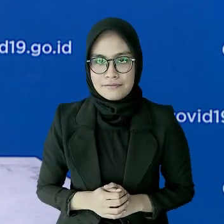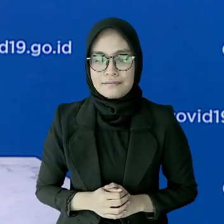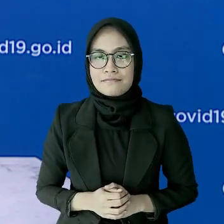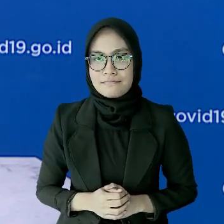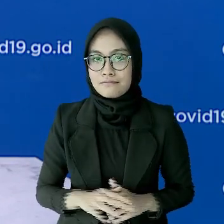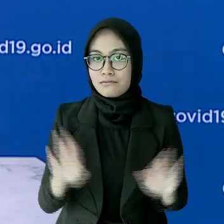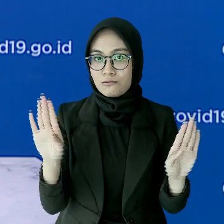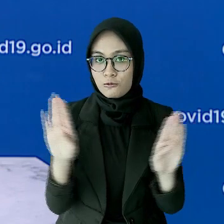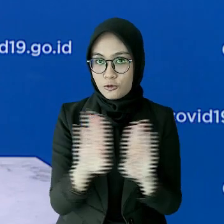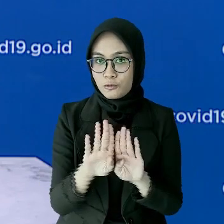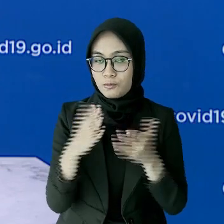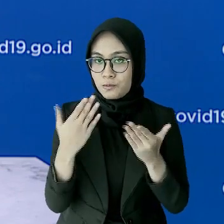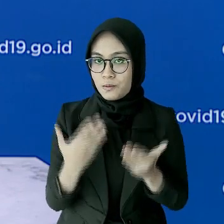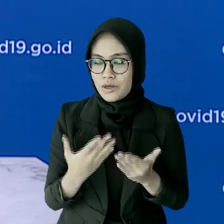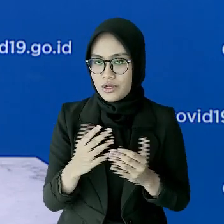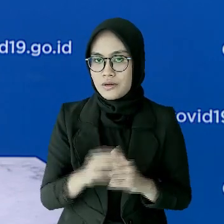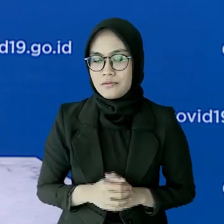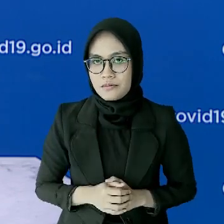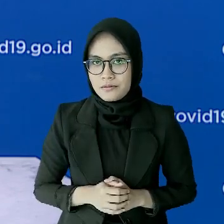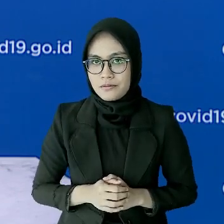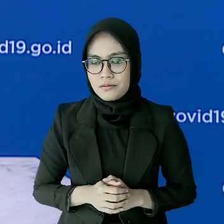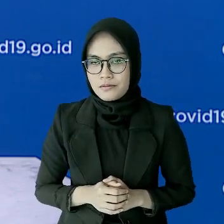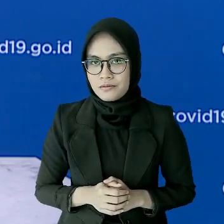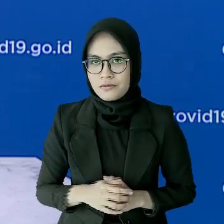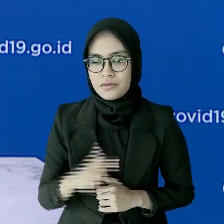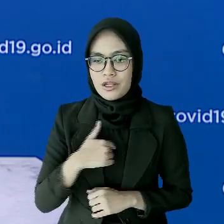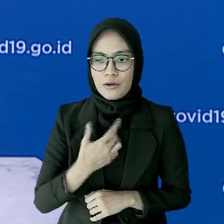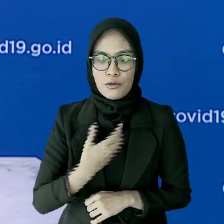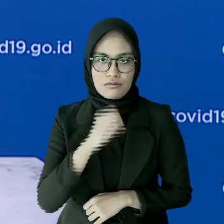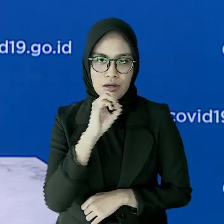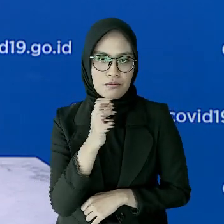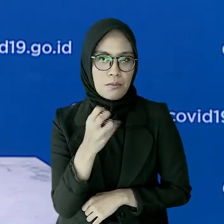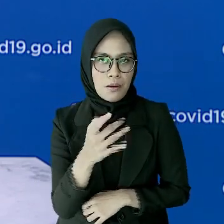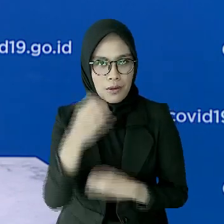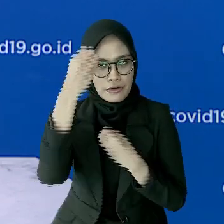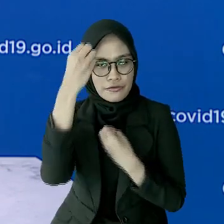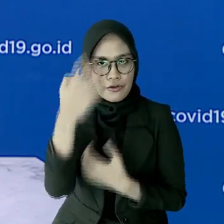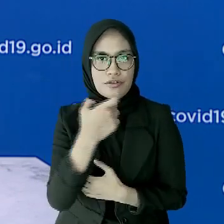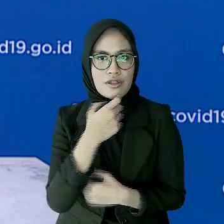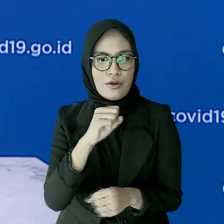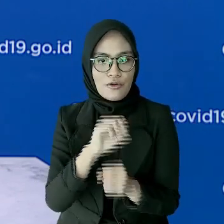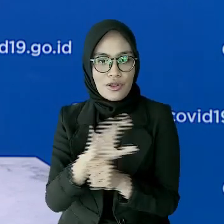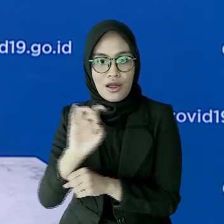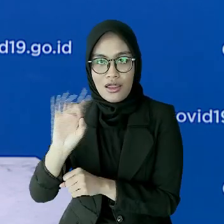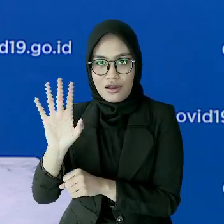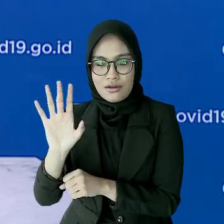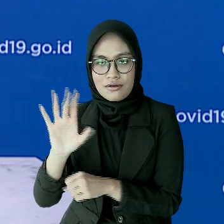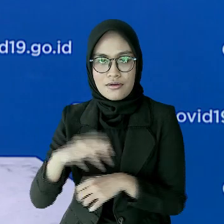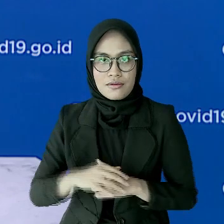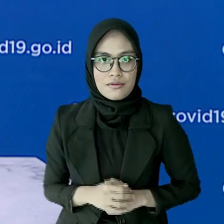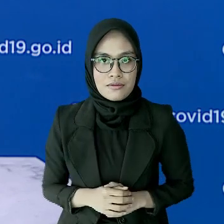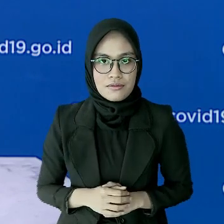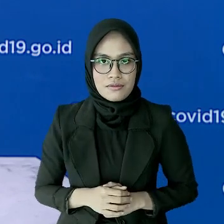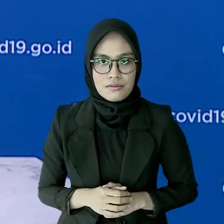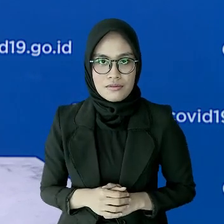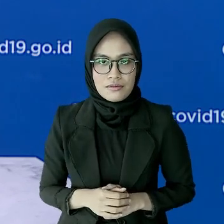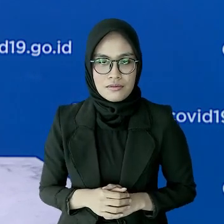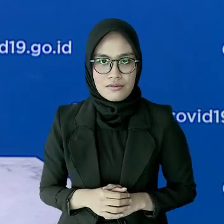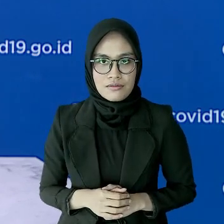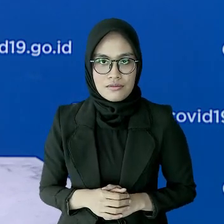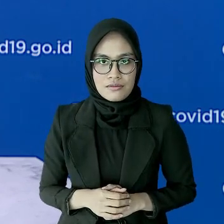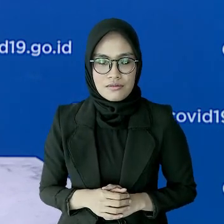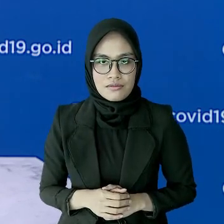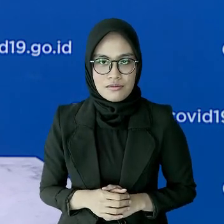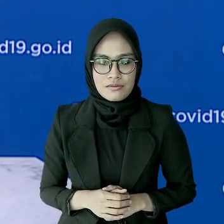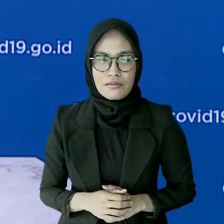penutup, saya akan menyampaikan beberapa update penanganan COVID-19 lain, diantaranya